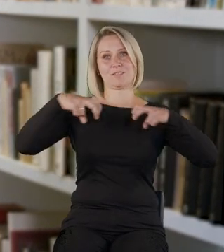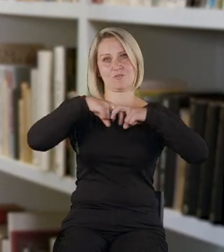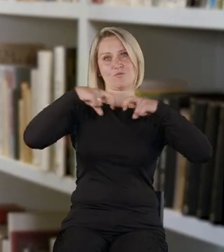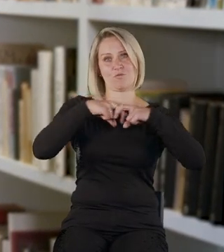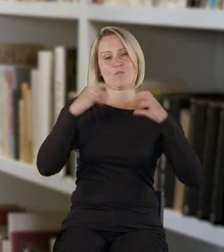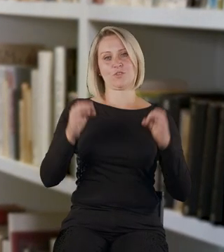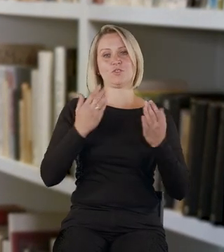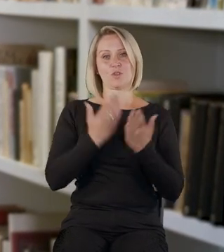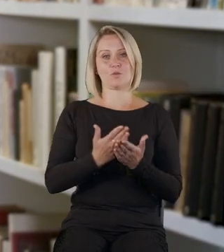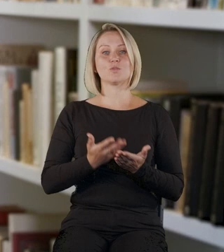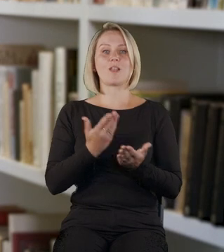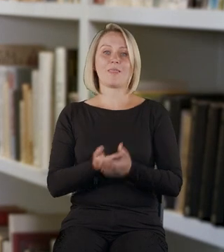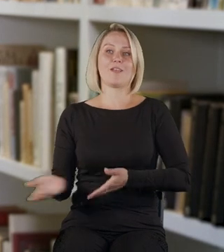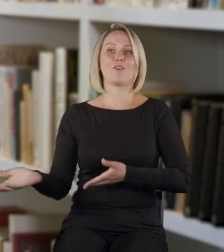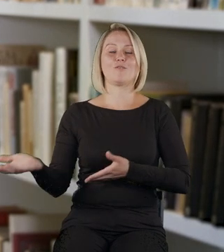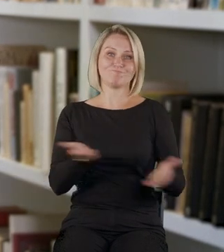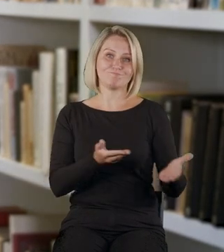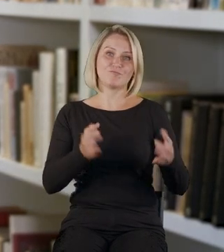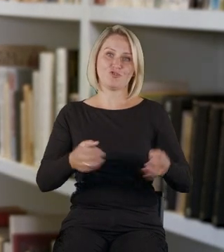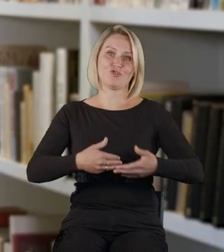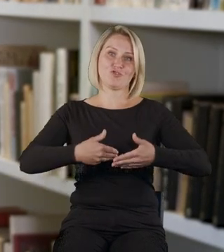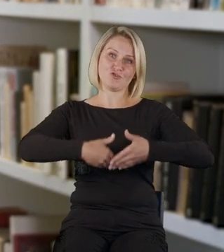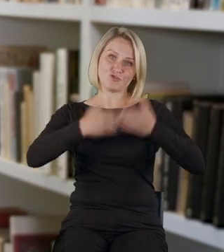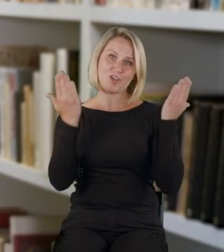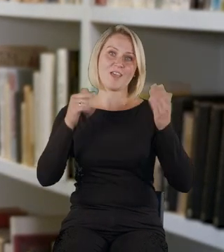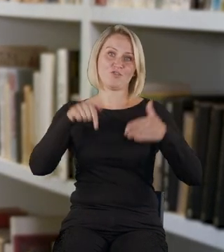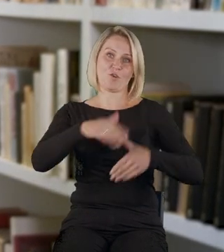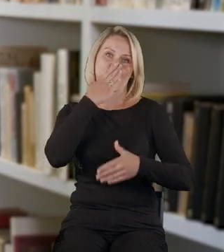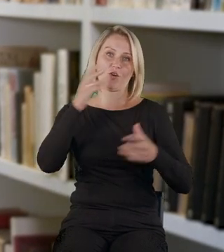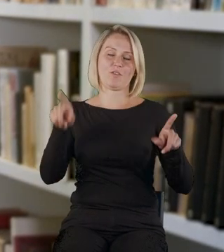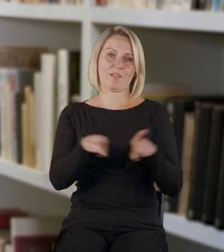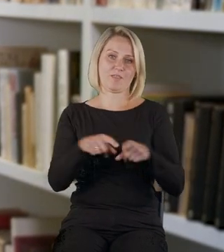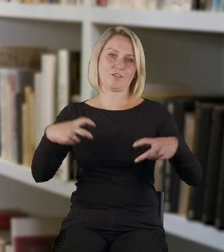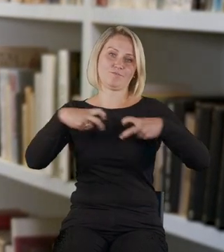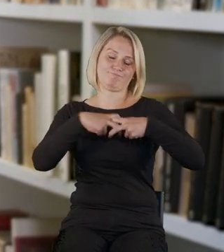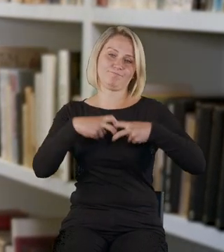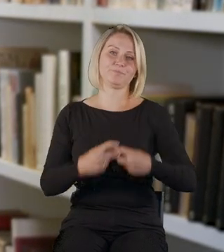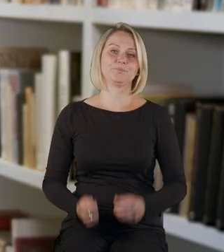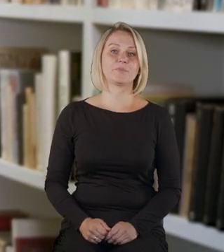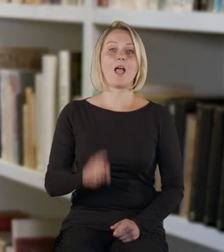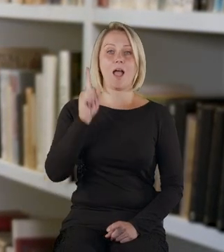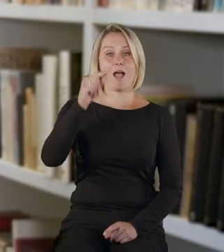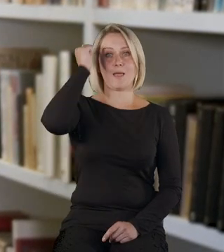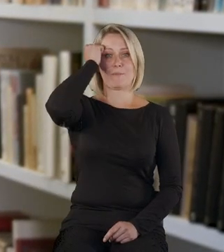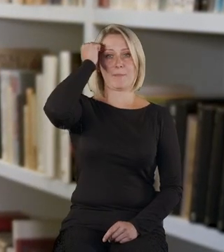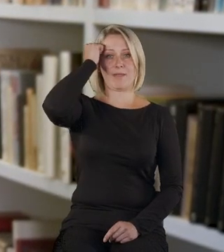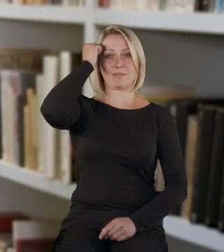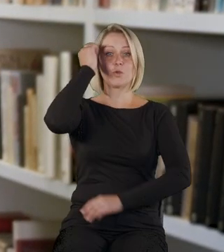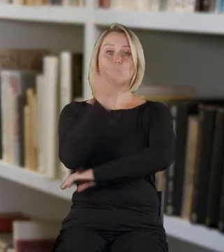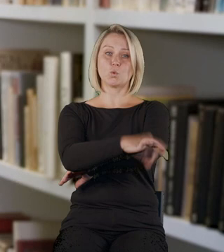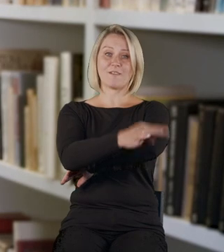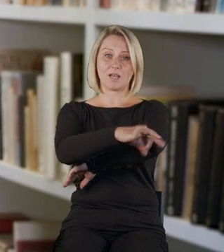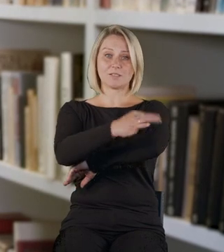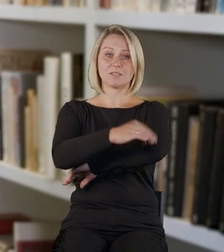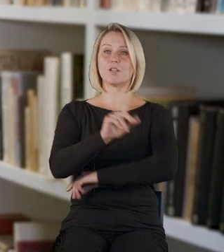wirtualną, stąd i to zaproszenie i ten dzień w takiej formie będzie się odbywał. Ale pamiętajmy, że Uniwersytet to